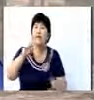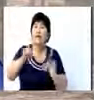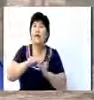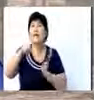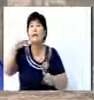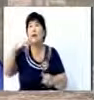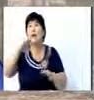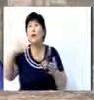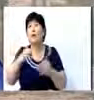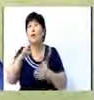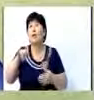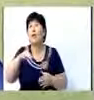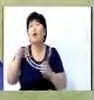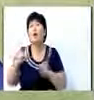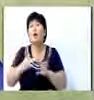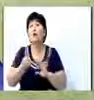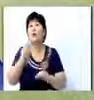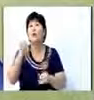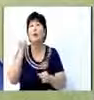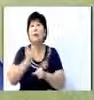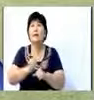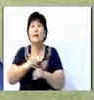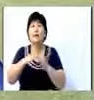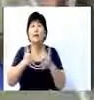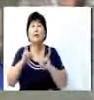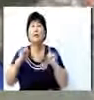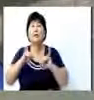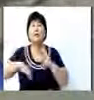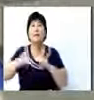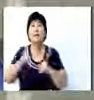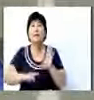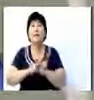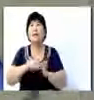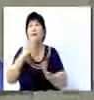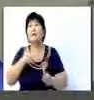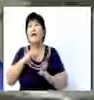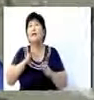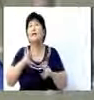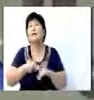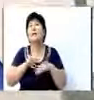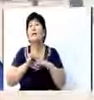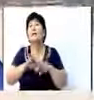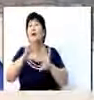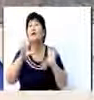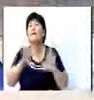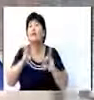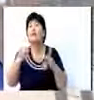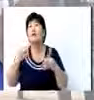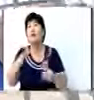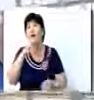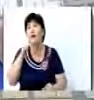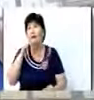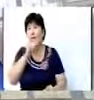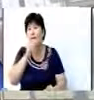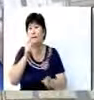в наумик районе поселка тот букет построен спортивная площадка теперь это излюбленное место детворы здесь проводят практически все свое свободное время